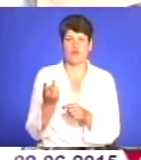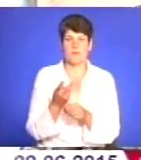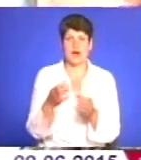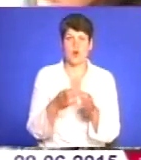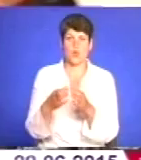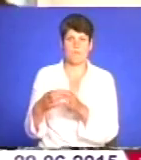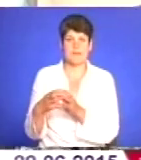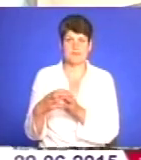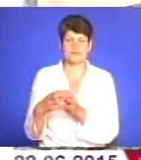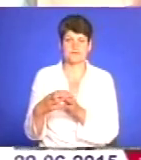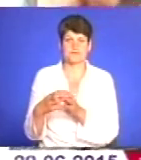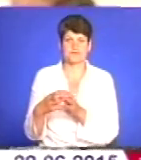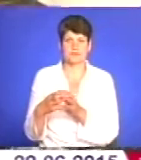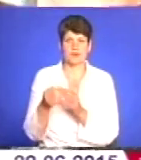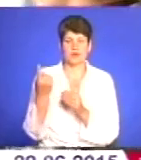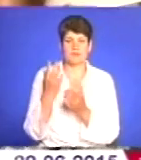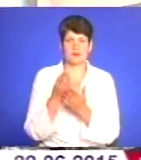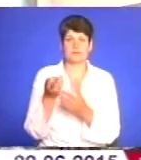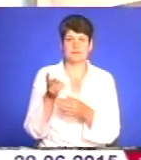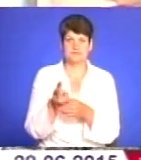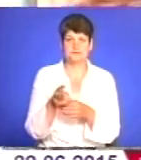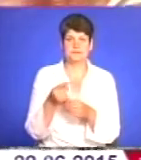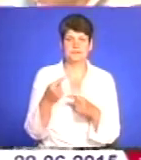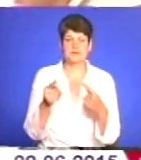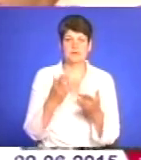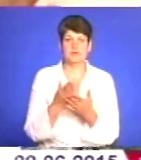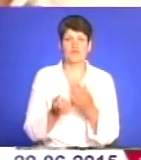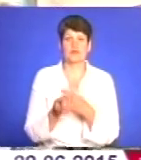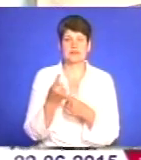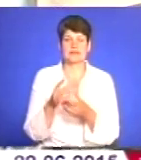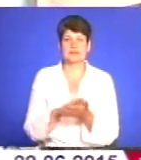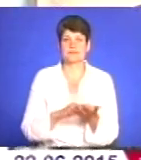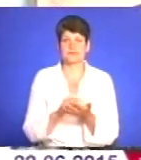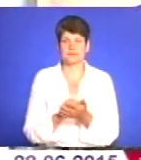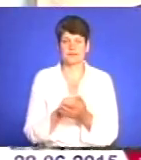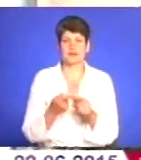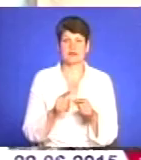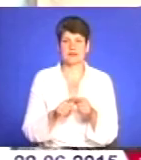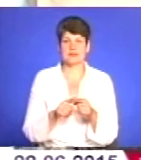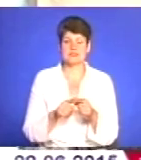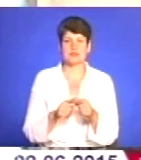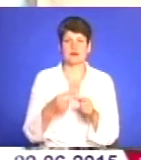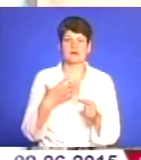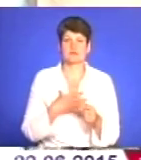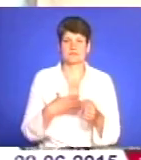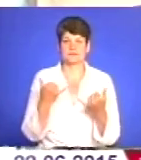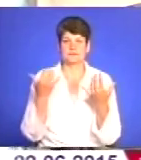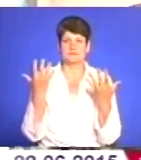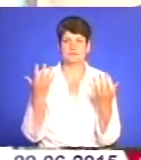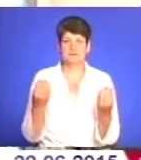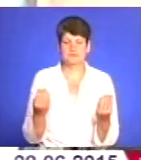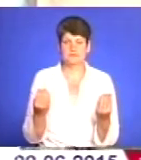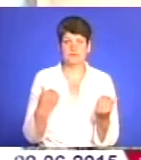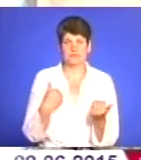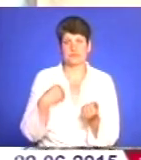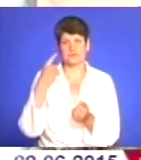групами. Одні мають пройти завдання, інші мають їх виявити і знешкодити. Це досить так актуально на сьогоднішній день. І